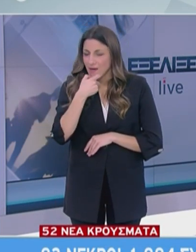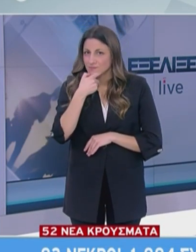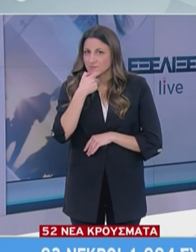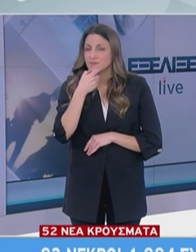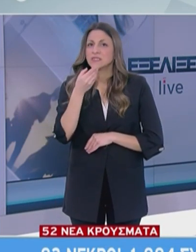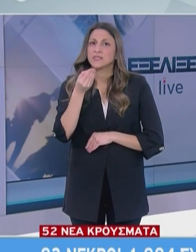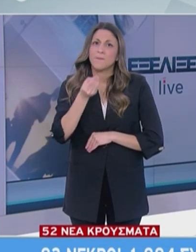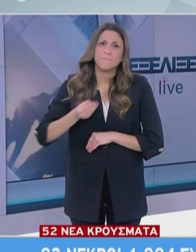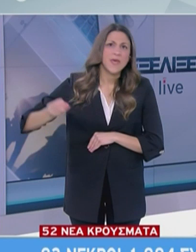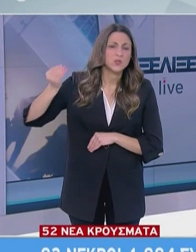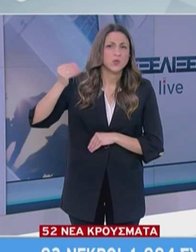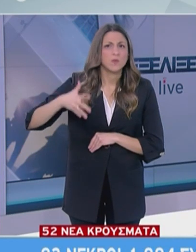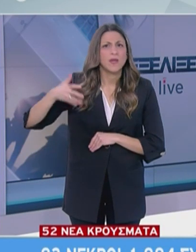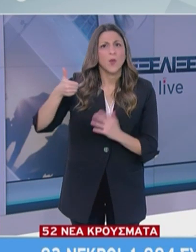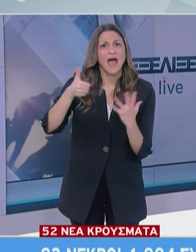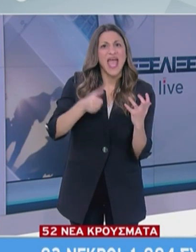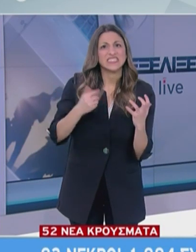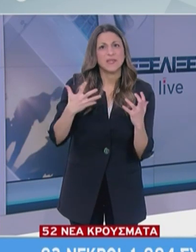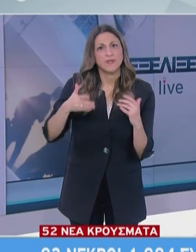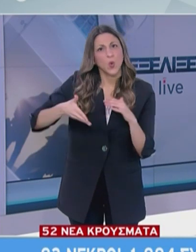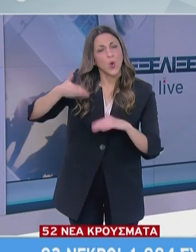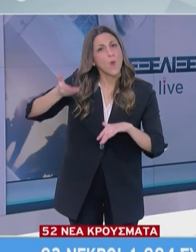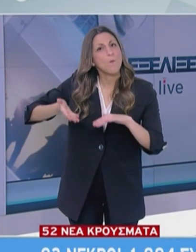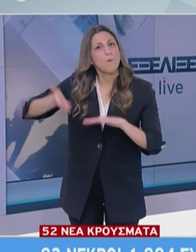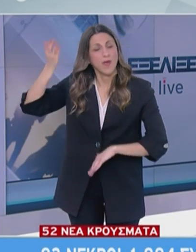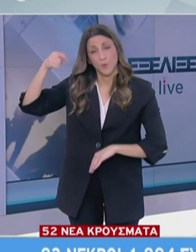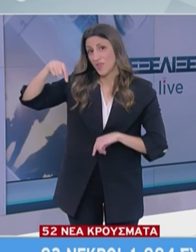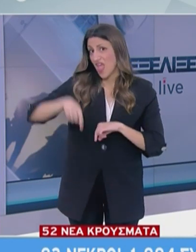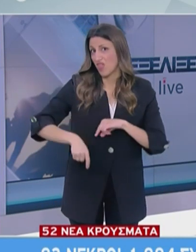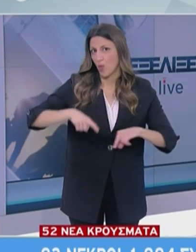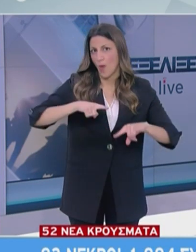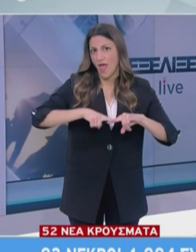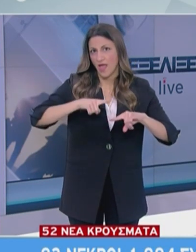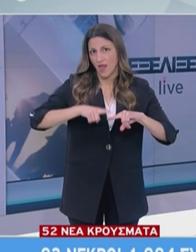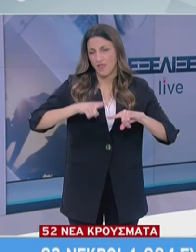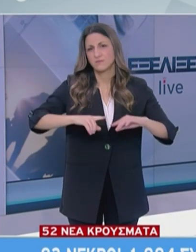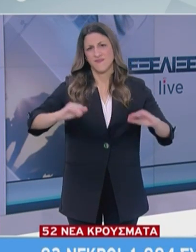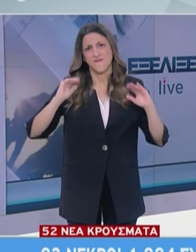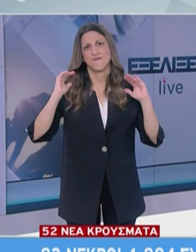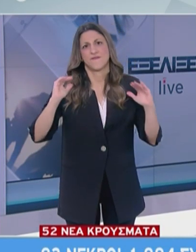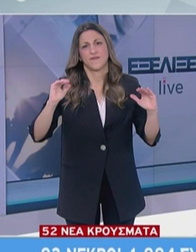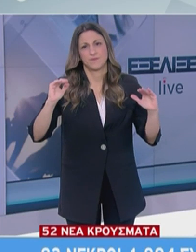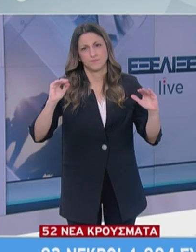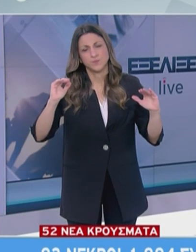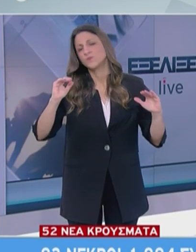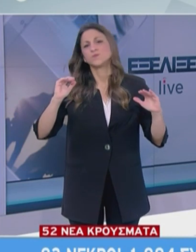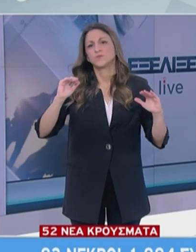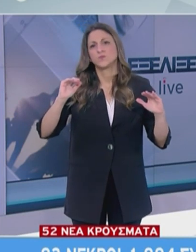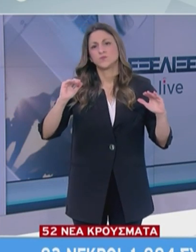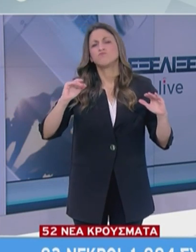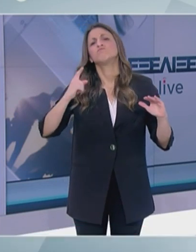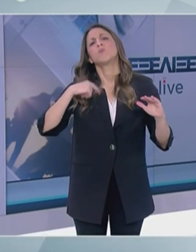στις ηλικιακές ομάδες των 65 ετών και άνω. Στην πατρίδα μας εξακολουθεί να παραμένει στα πλαίσια